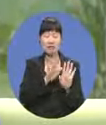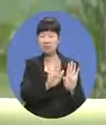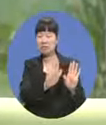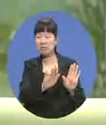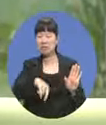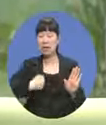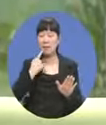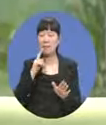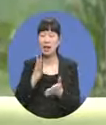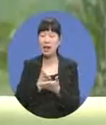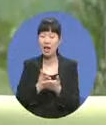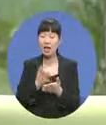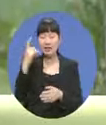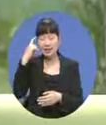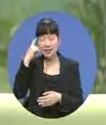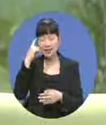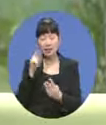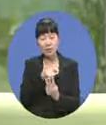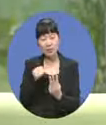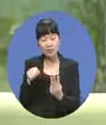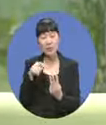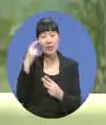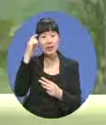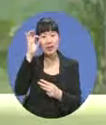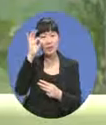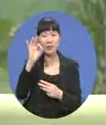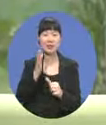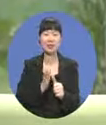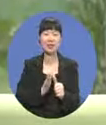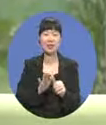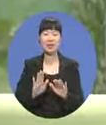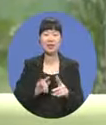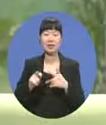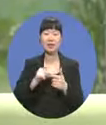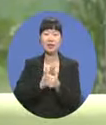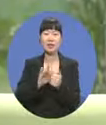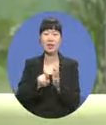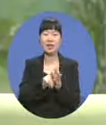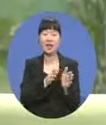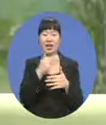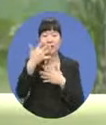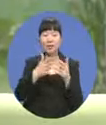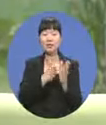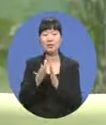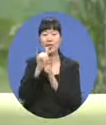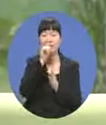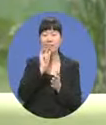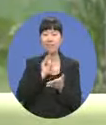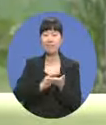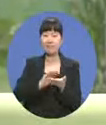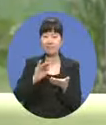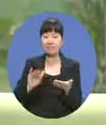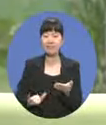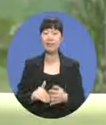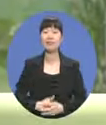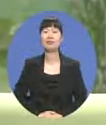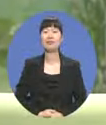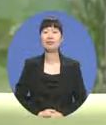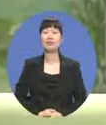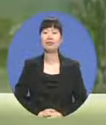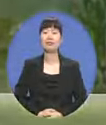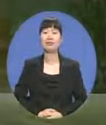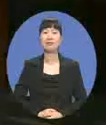아닌지 여러 가지를 생각해 볼수 있을 것 같은데요. 여러분들의 이해를 돕기 위해서 저희가 화면을 하나 준비해 봤어요. 함께 보시고 계속해서 얘기